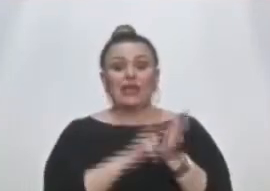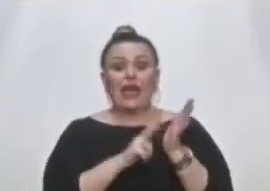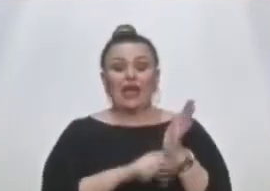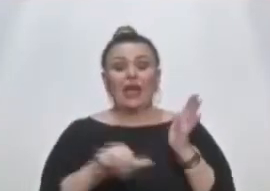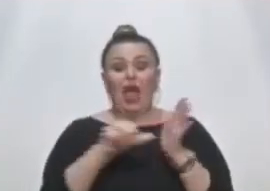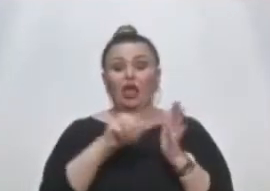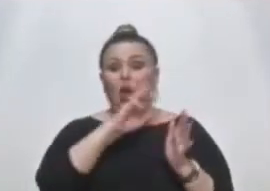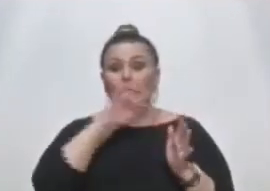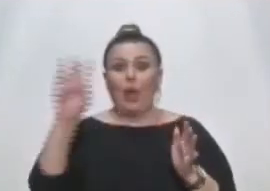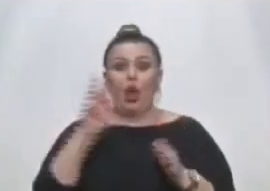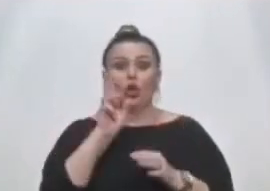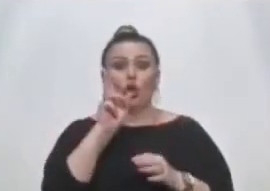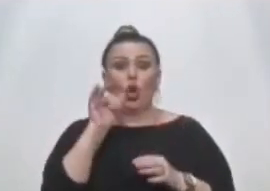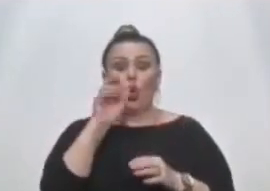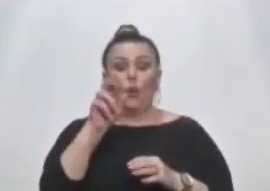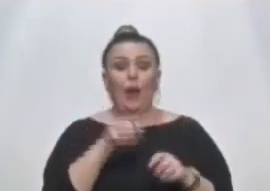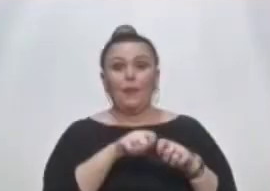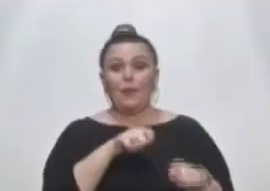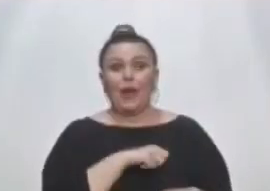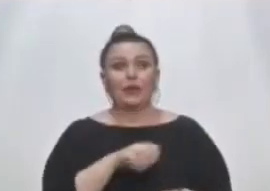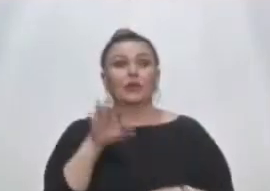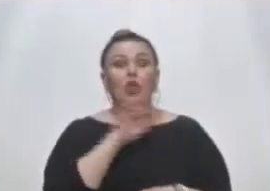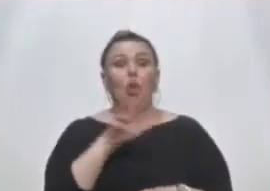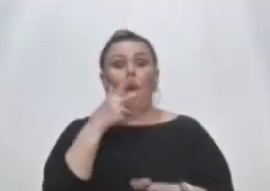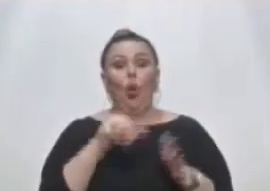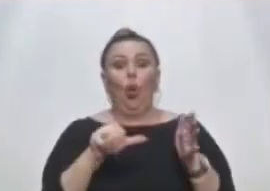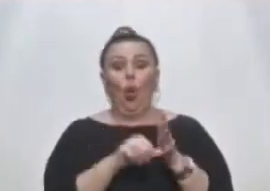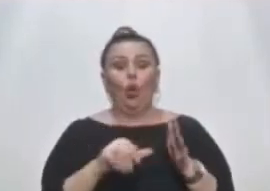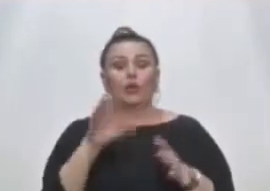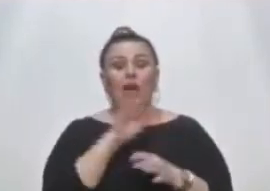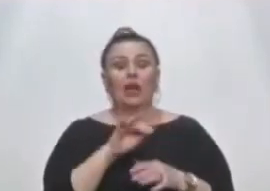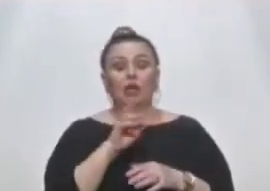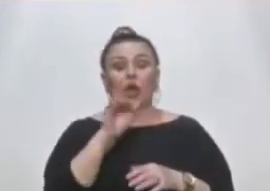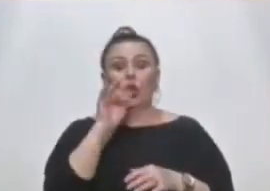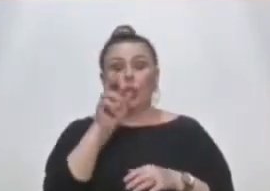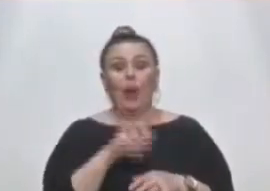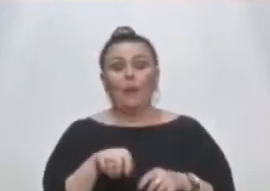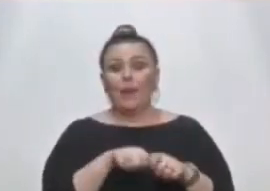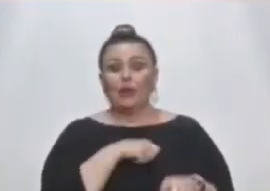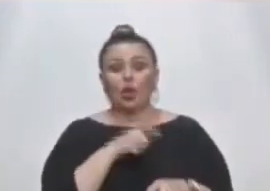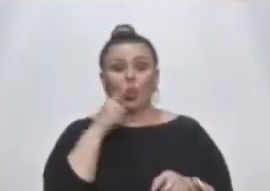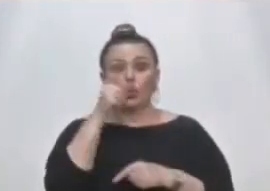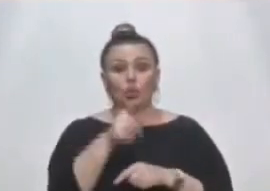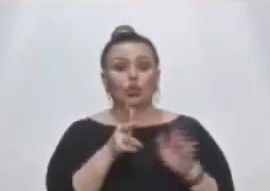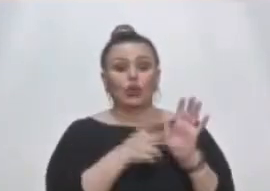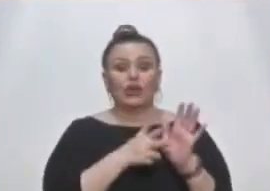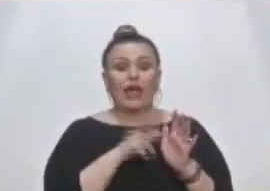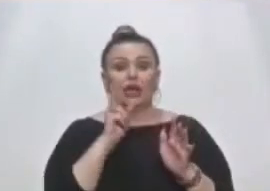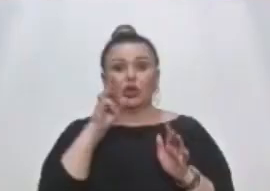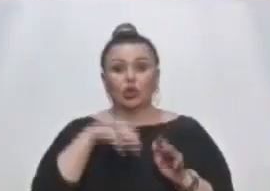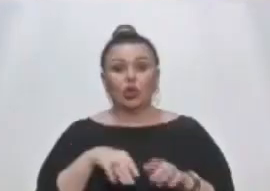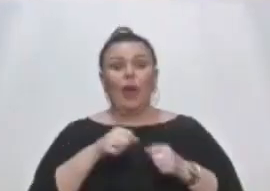su həcmi 156 milyon kubmetr, ölü həcmi isə 36 milyon kubmetrdir. Anbarın orta uzunluğu 7,8